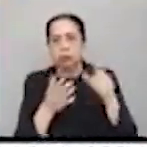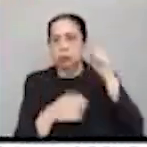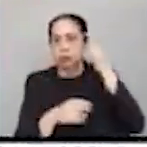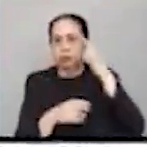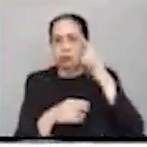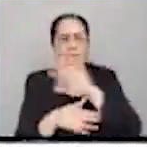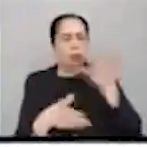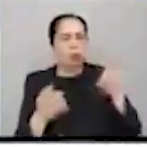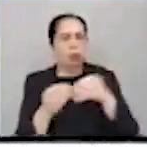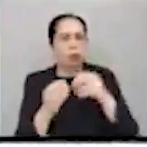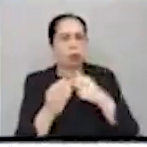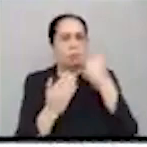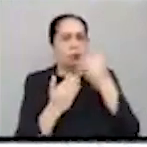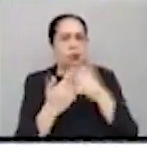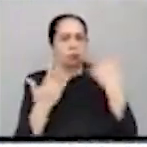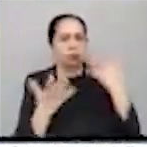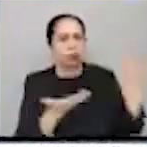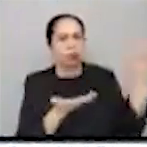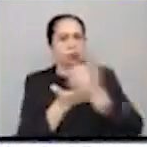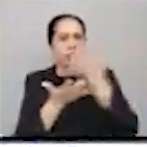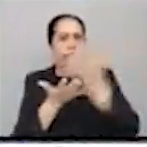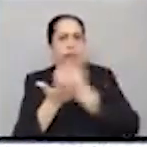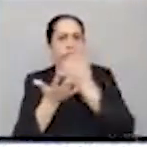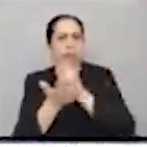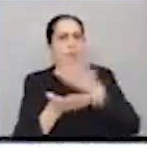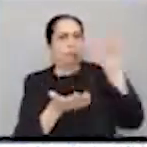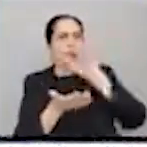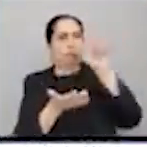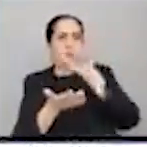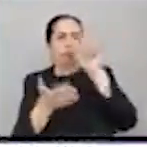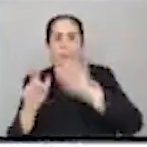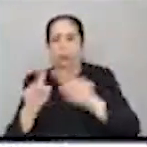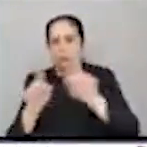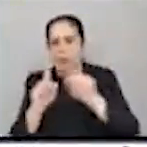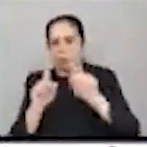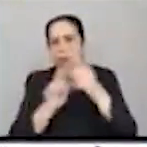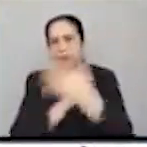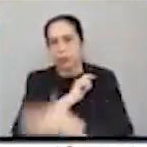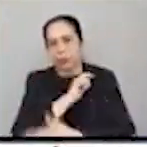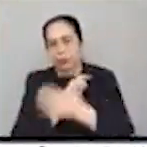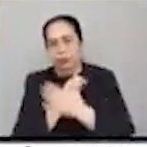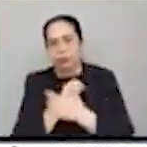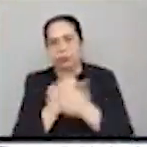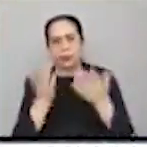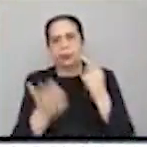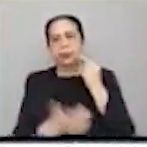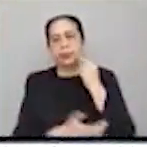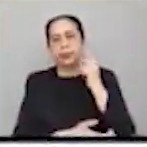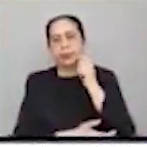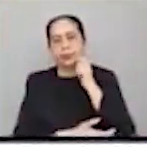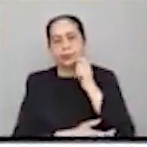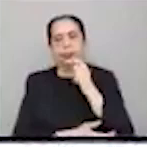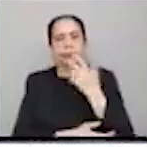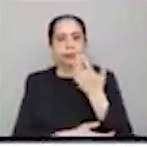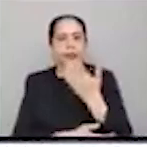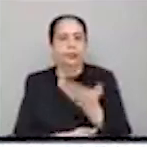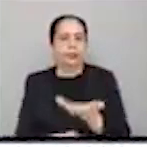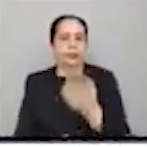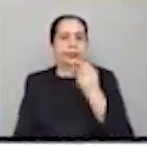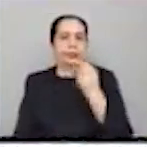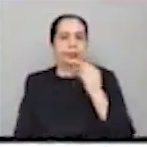ng mga proyektong nakamit mula sa pagbisita niya sa iba't ibang mga bansa. Si Naomi Tiborcio sa report Rise and Shine, Naomi.